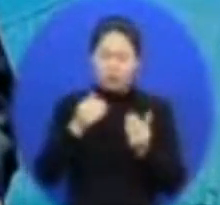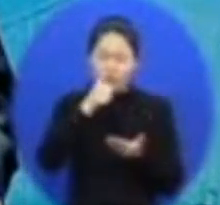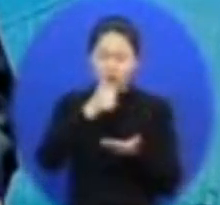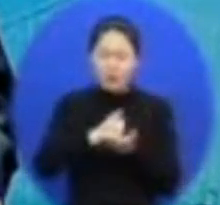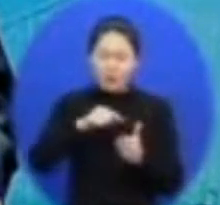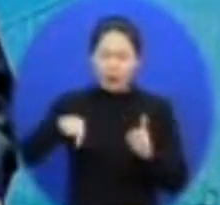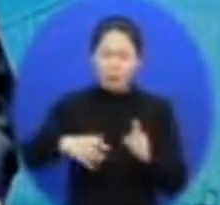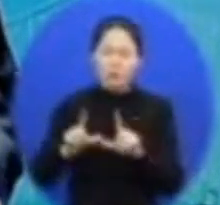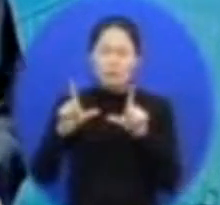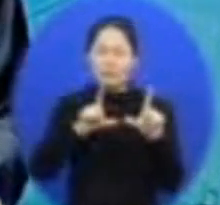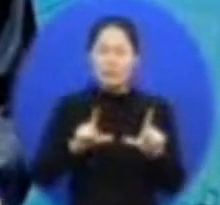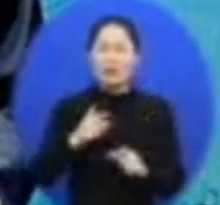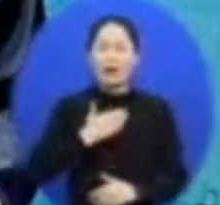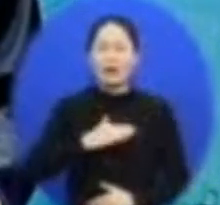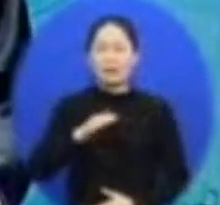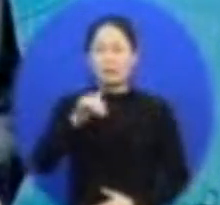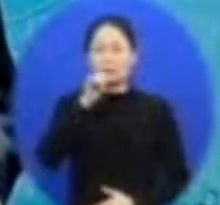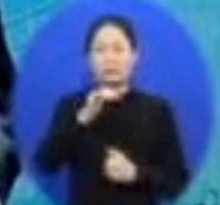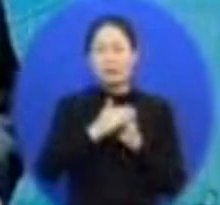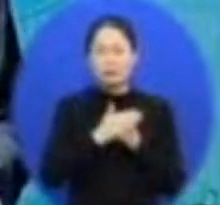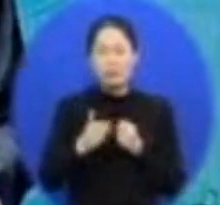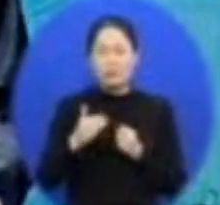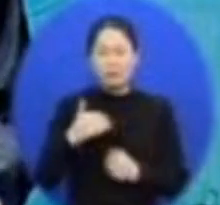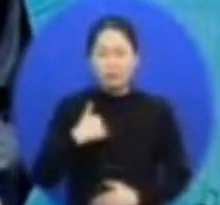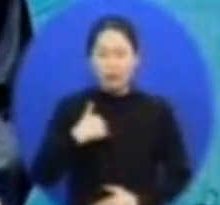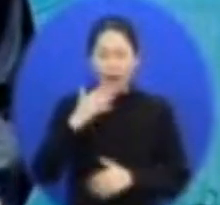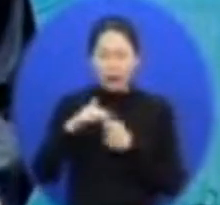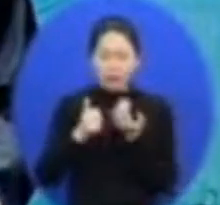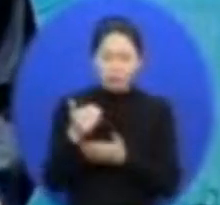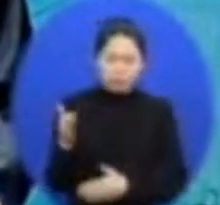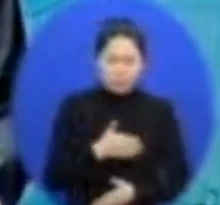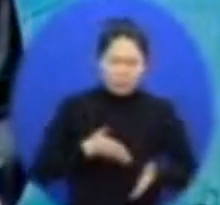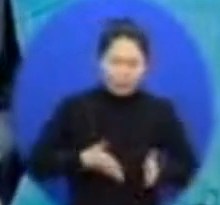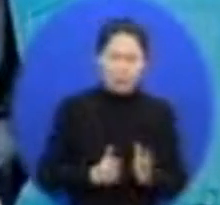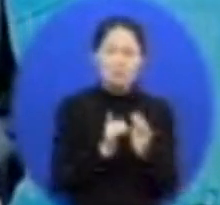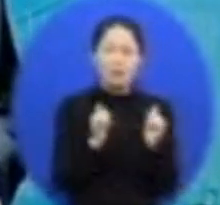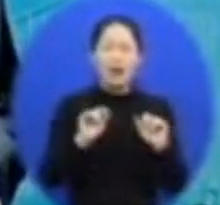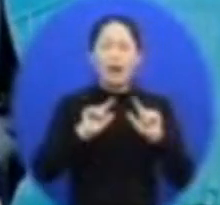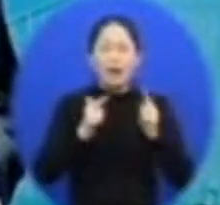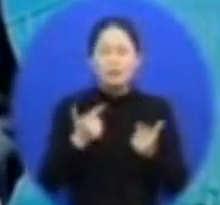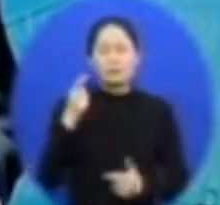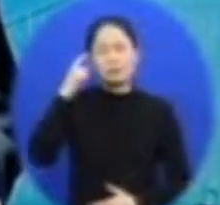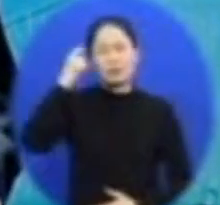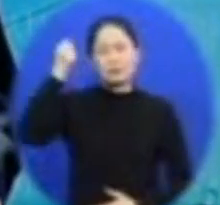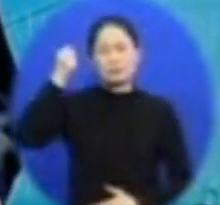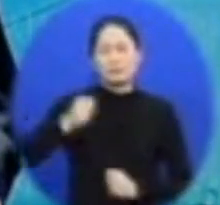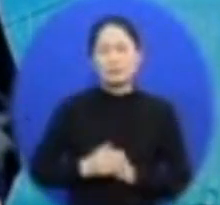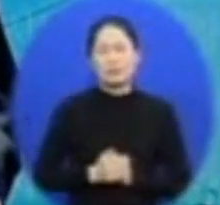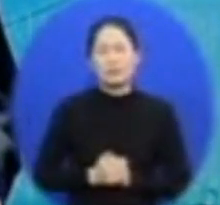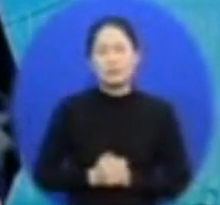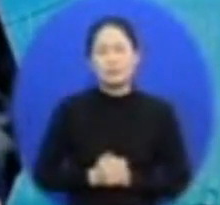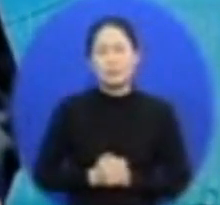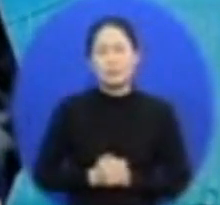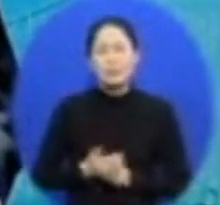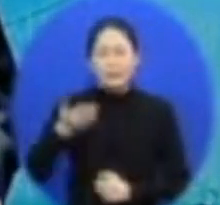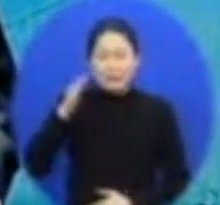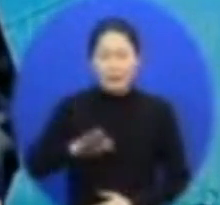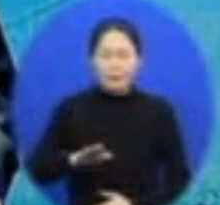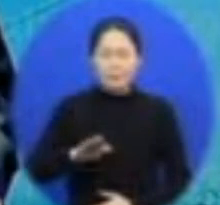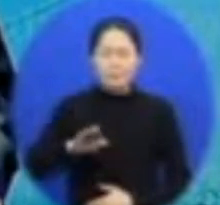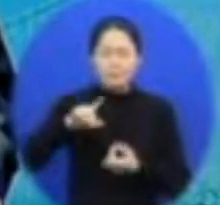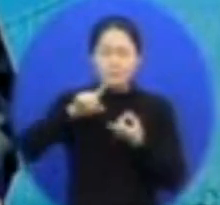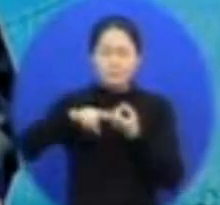사는 것을 알았기 때문에 나는 내가 하나님께로부터 난 자가 아니라고 생각했어요 그런데